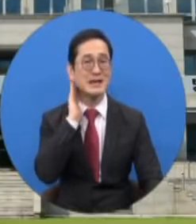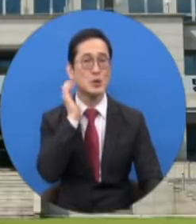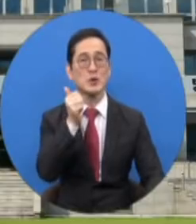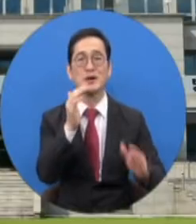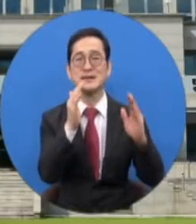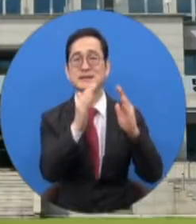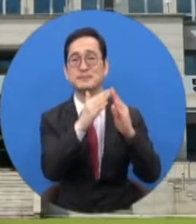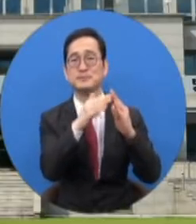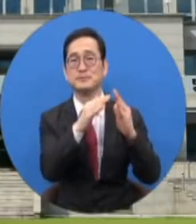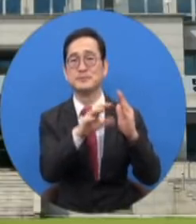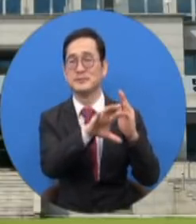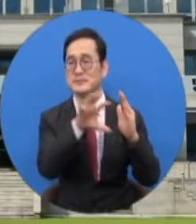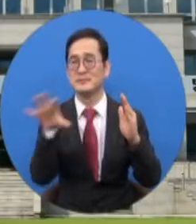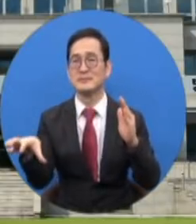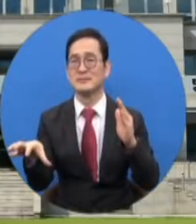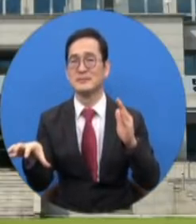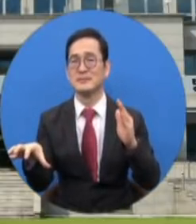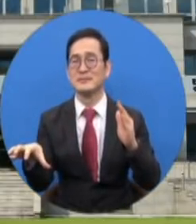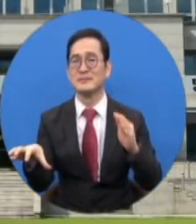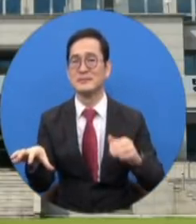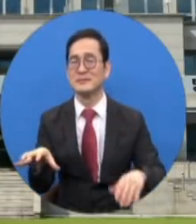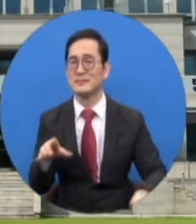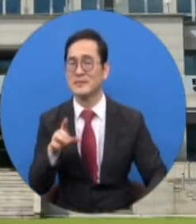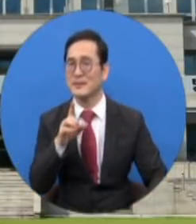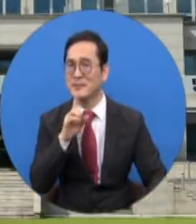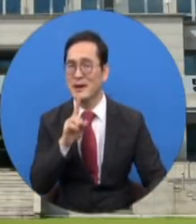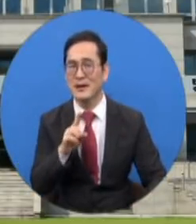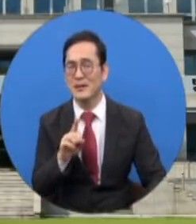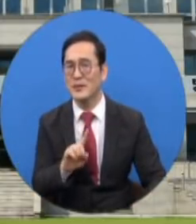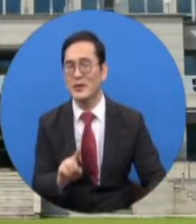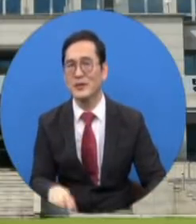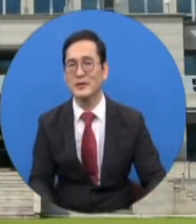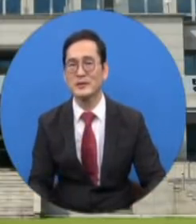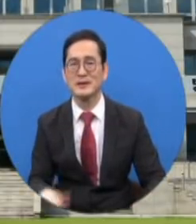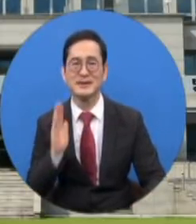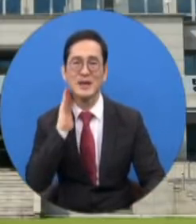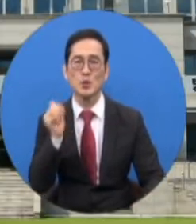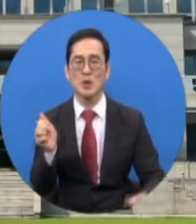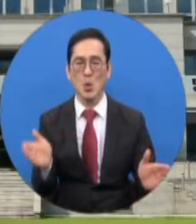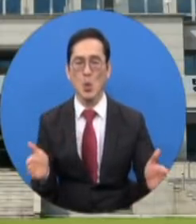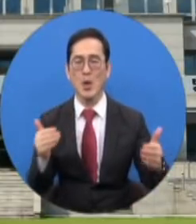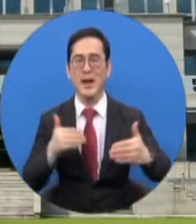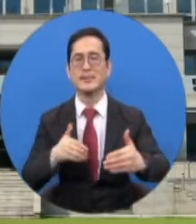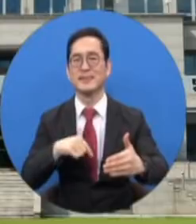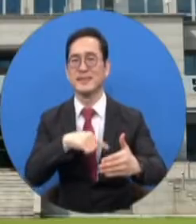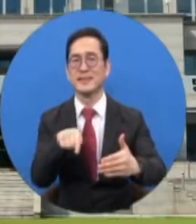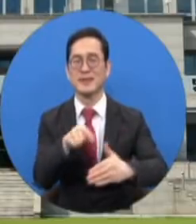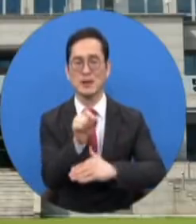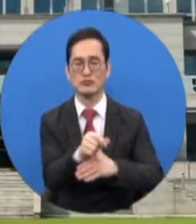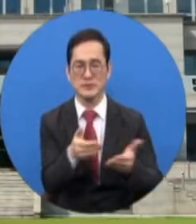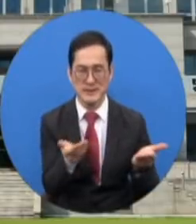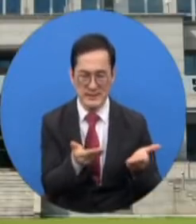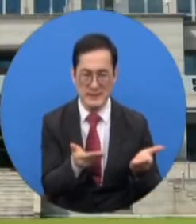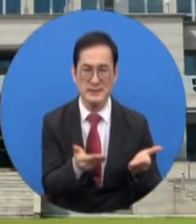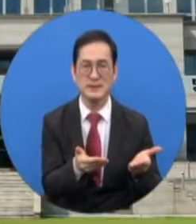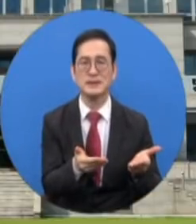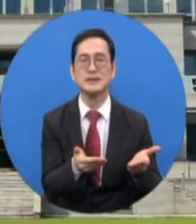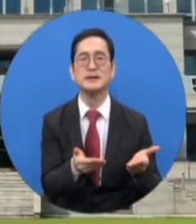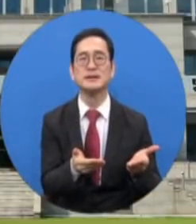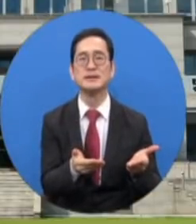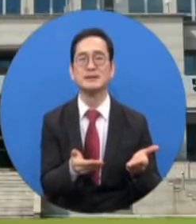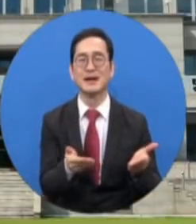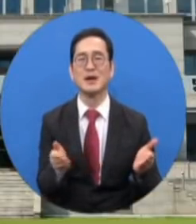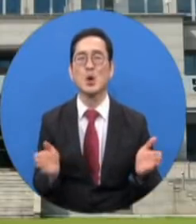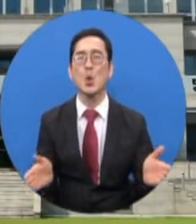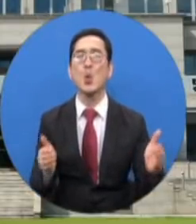뭐 대통령적 공간 뭐 이런 겁니까? 대통령의 공간, 즉 대통령이 업무를 수행하고 일상적인 생활을 수행하는